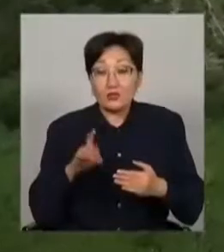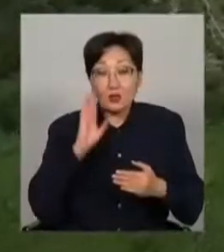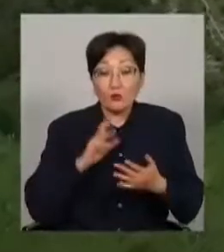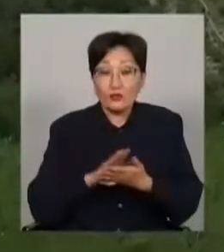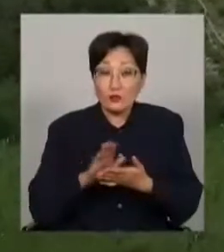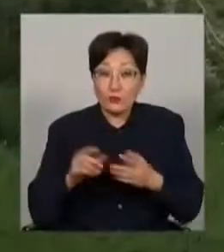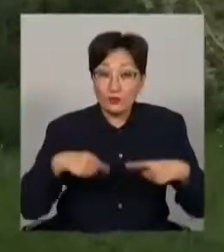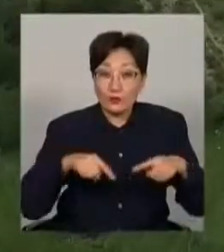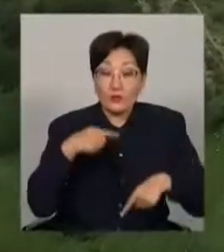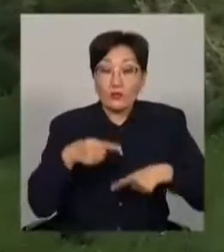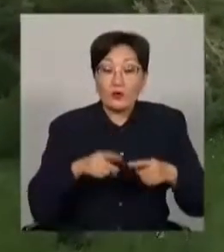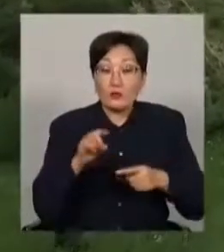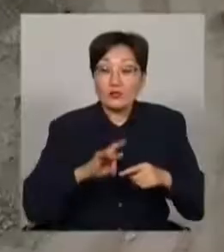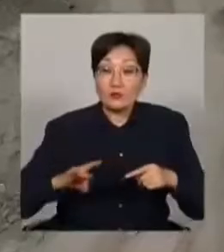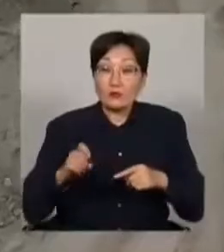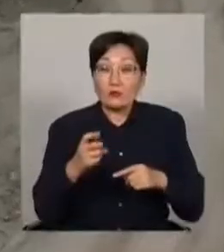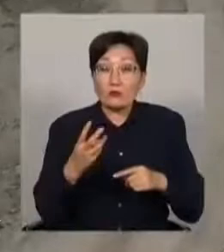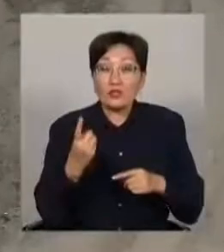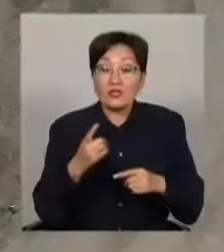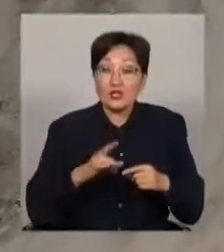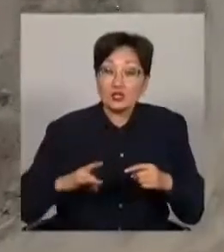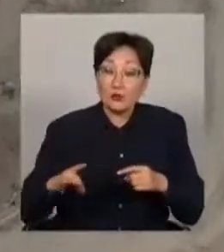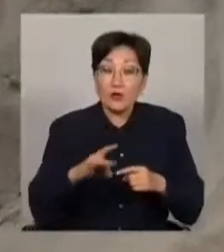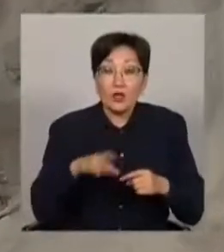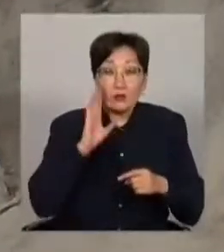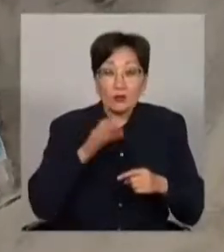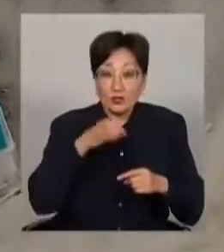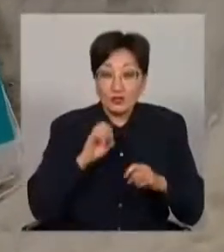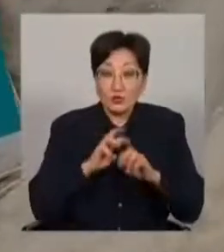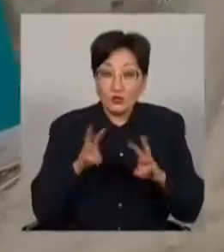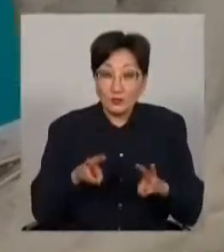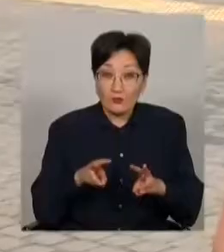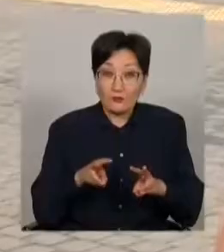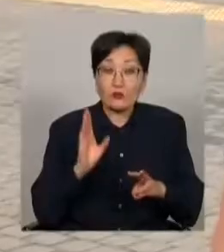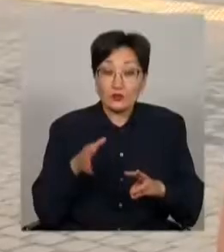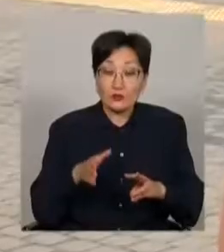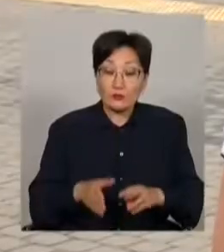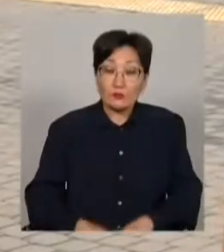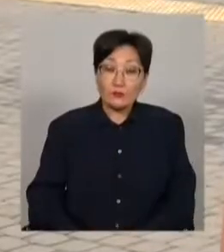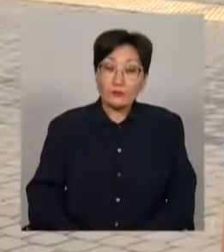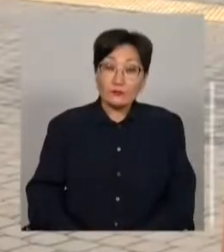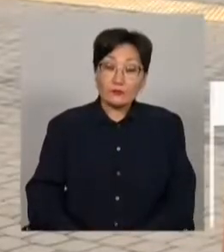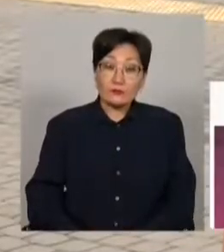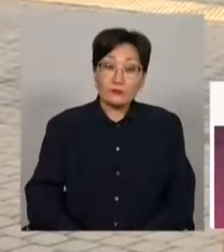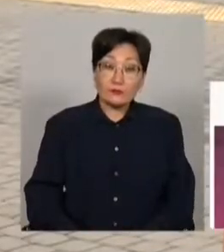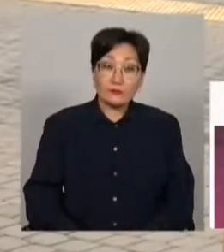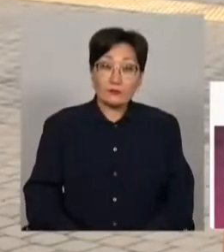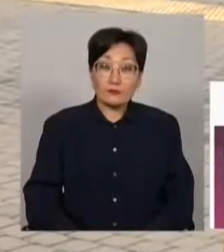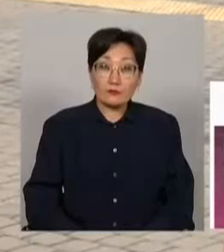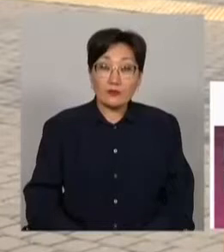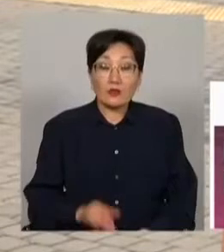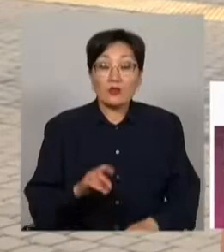станциясы арқылы Наурызбай ауданындағы бірқатар шағын аудандар тіршілік көзімен қамтамасыз етілмек. Левотау